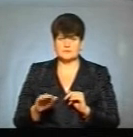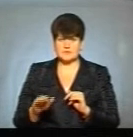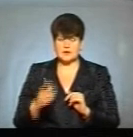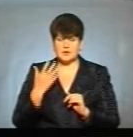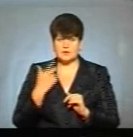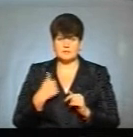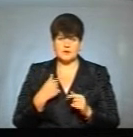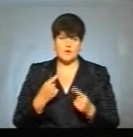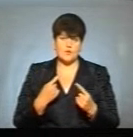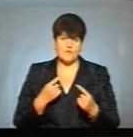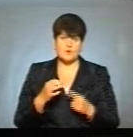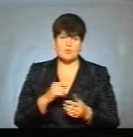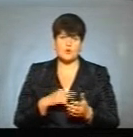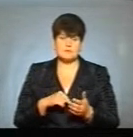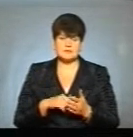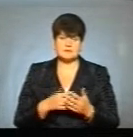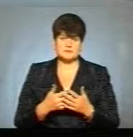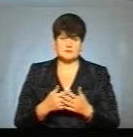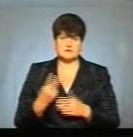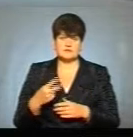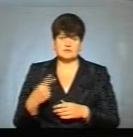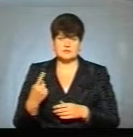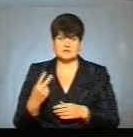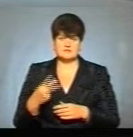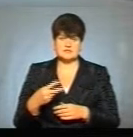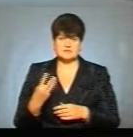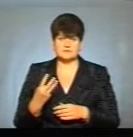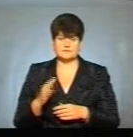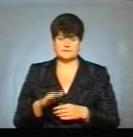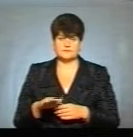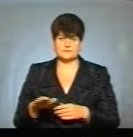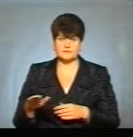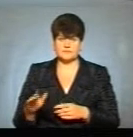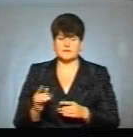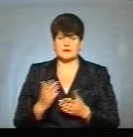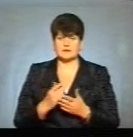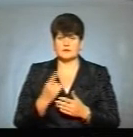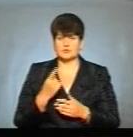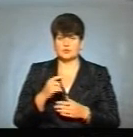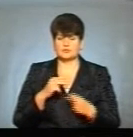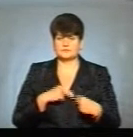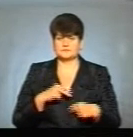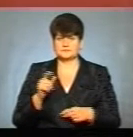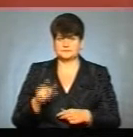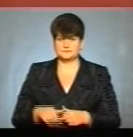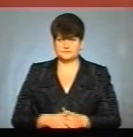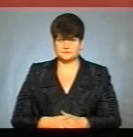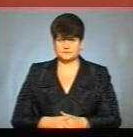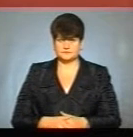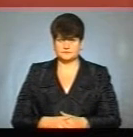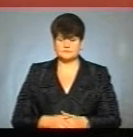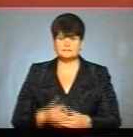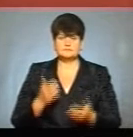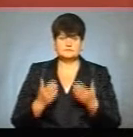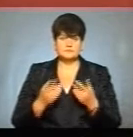коли ми говоримо про місто, де в середньому 21-23 учнів припадає на одного педагогічного працівника. А